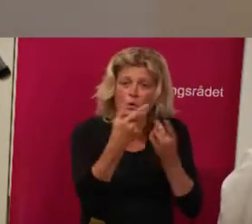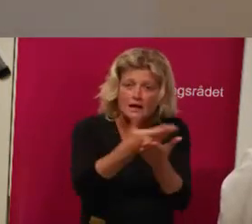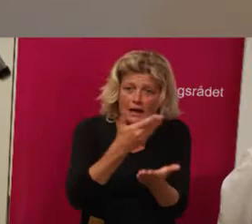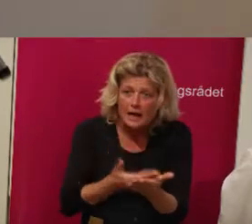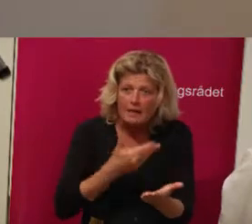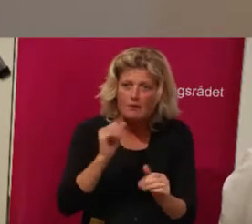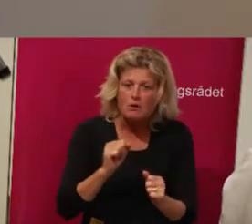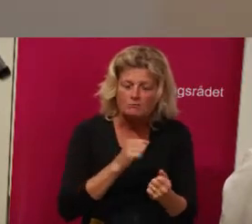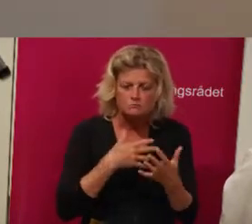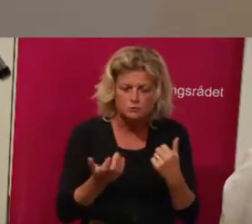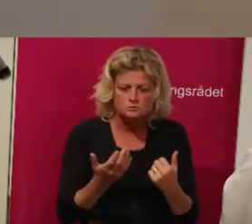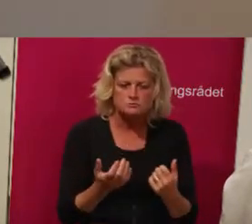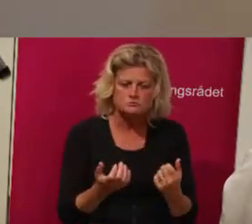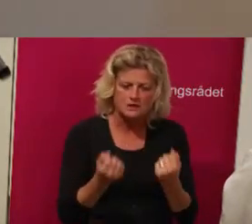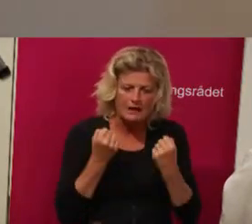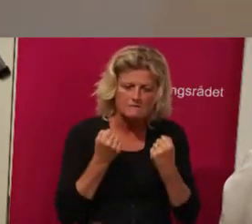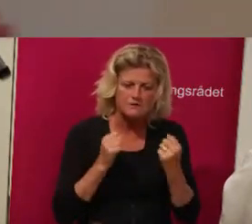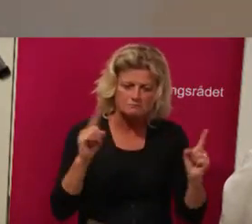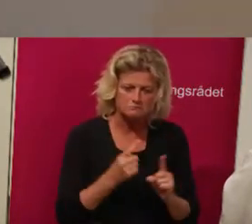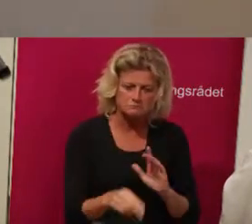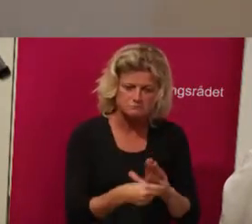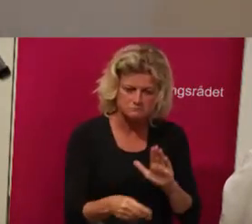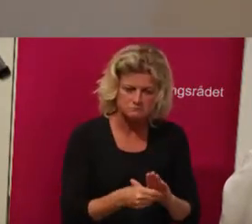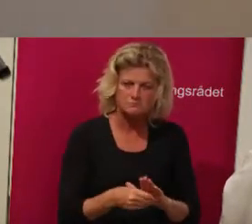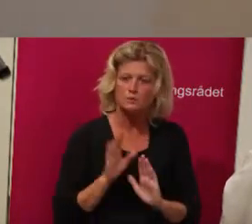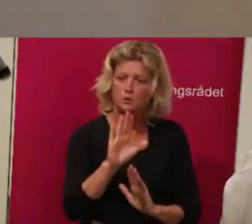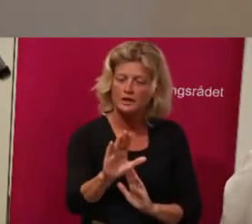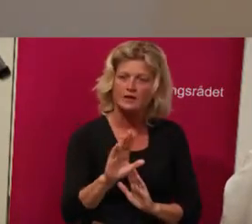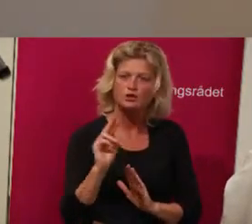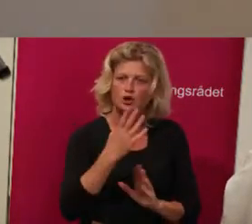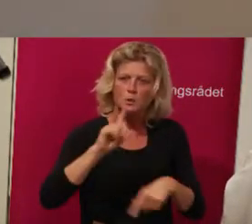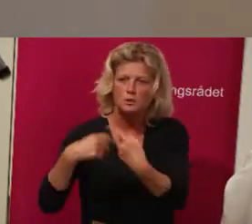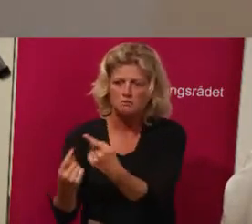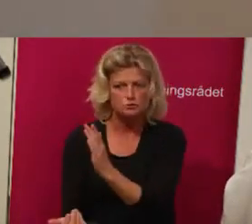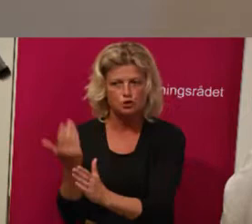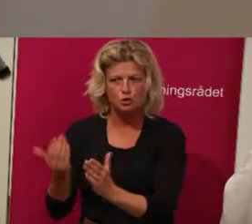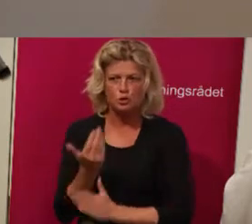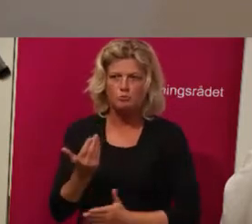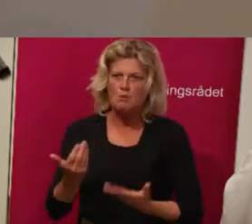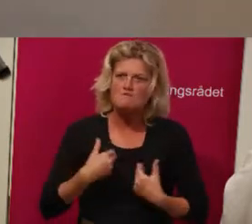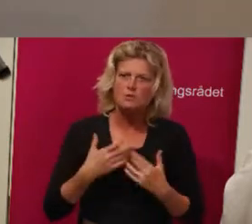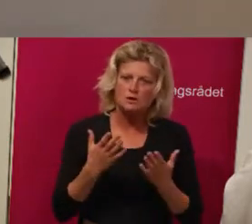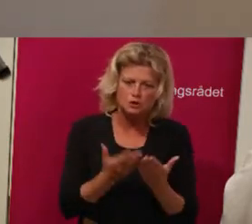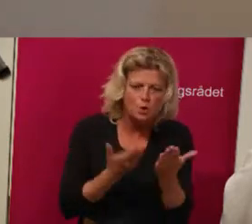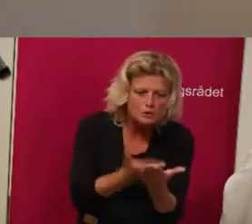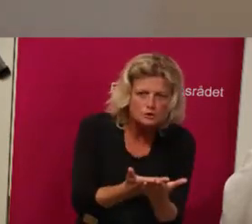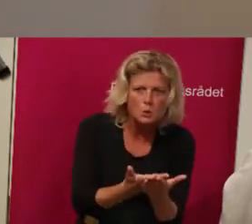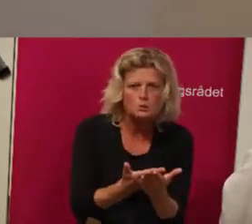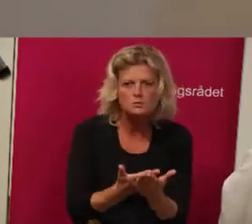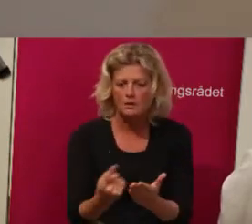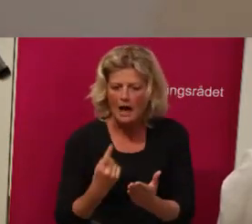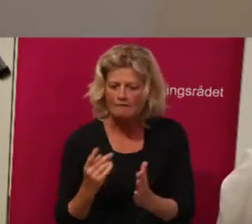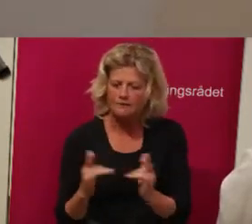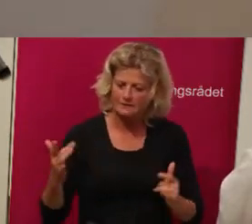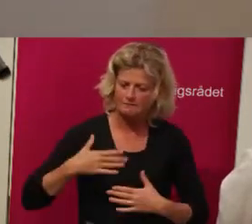gjort de mest drastiska nedskärningarna, där växer det här absolut kraftigast. Donationer ökar starkt, andelen frivilligt arbete, ideellt